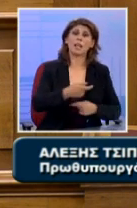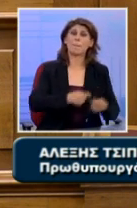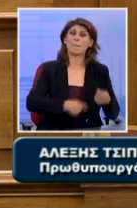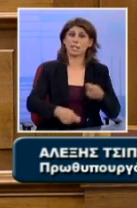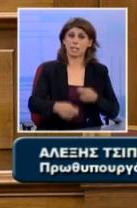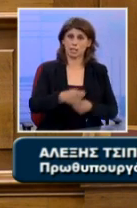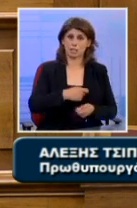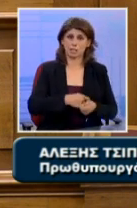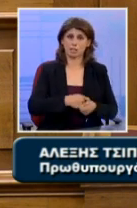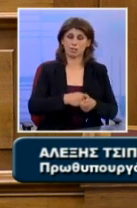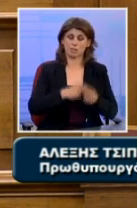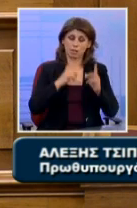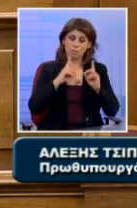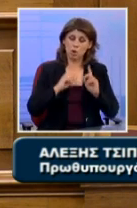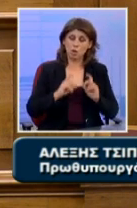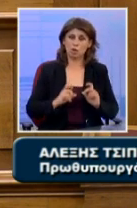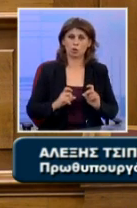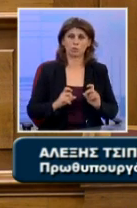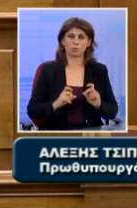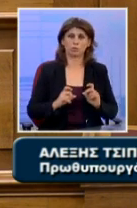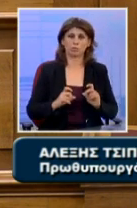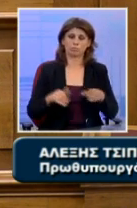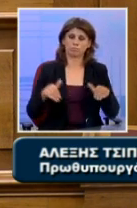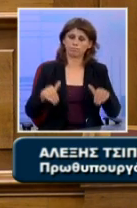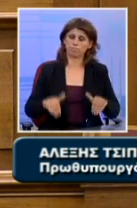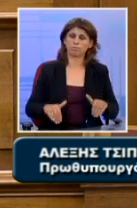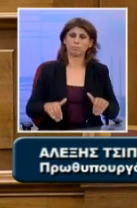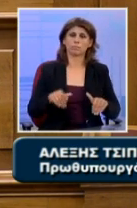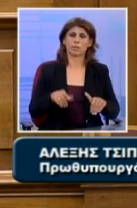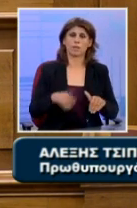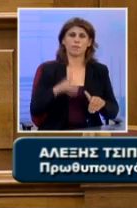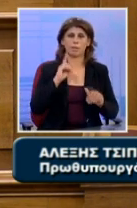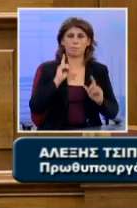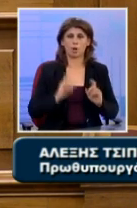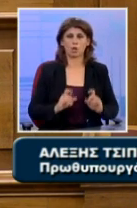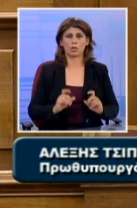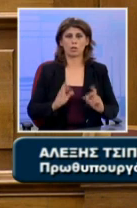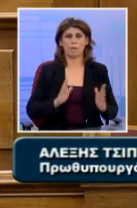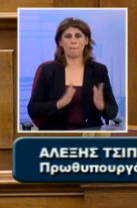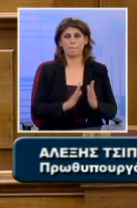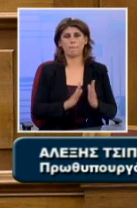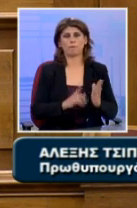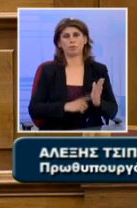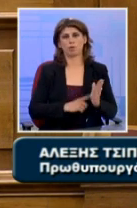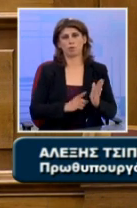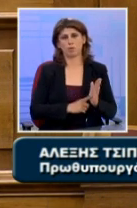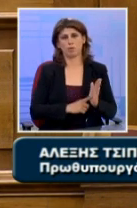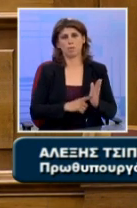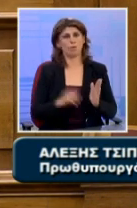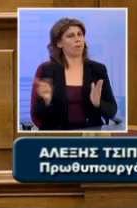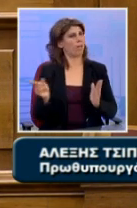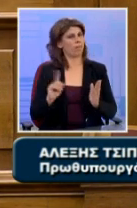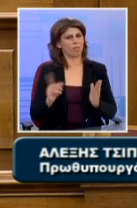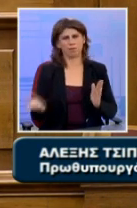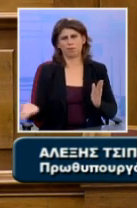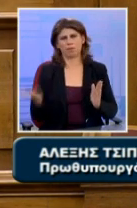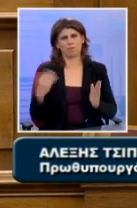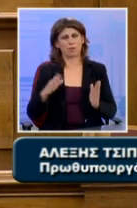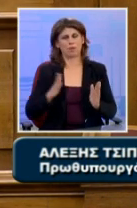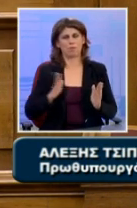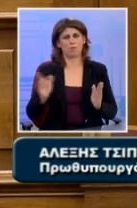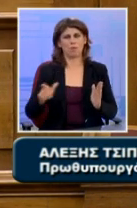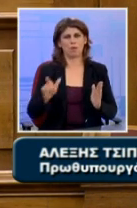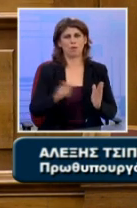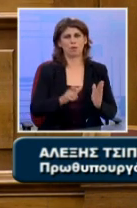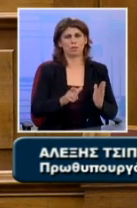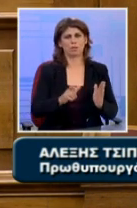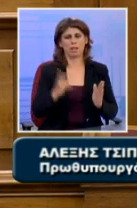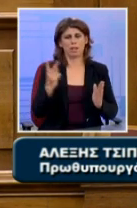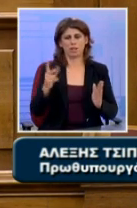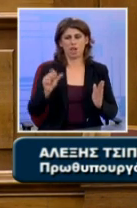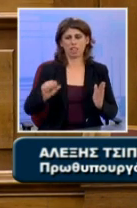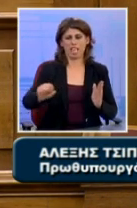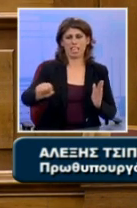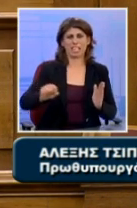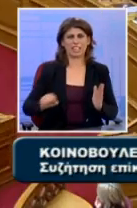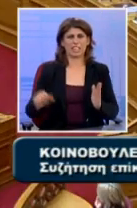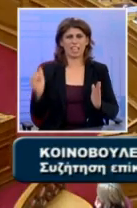επιχείρηση υποχρεούται να τηρεί αυτές τις υποχρεώσεις απέναντι στον νόμο. Δεν υπάρχουν πολίτες δύο ταχυτήτων.